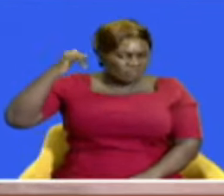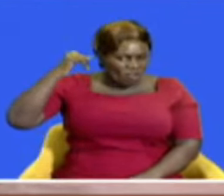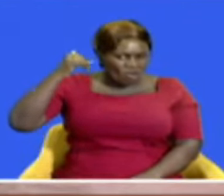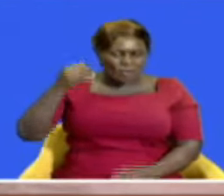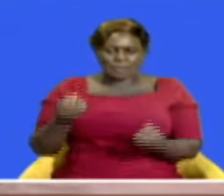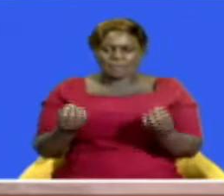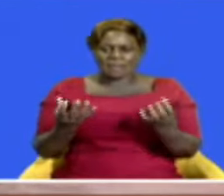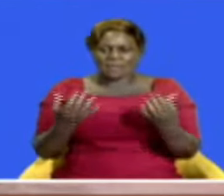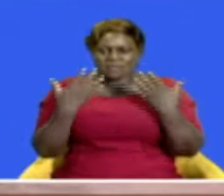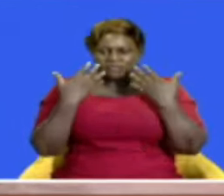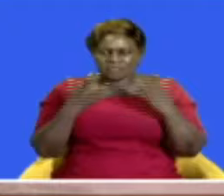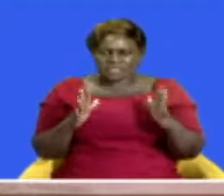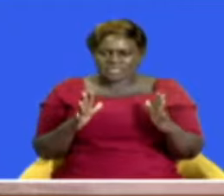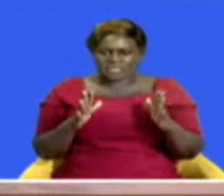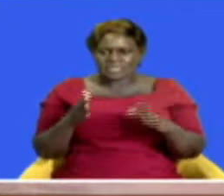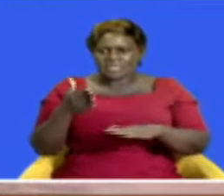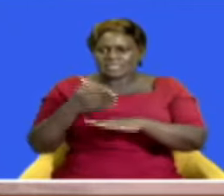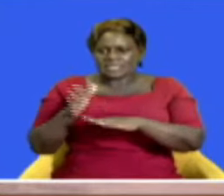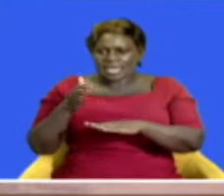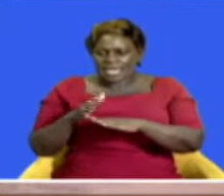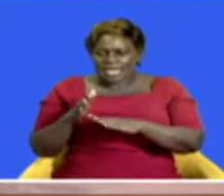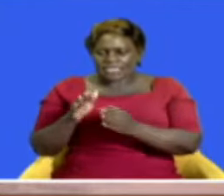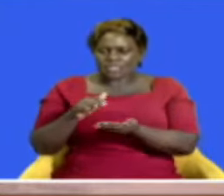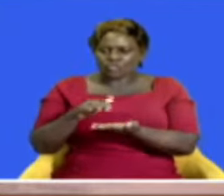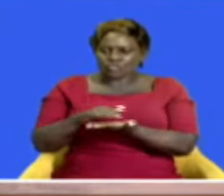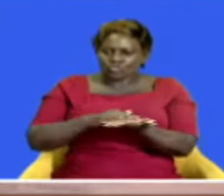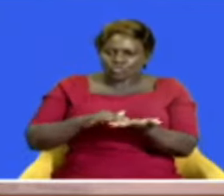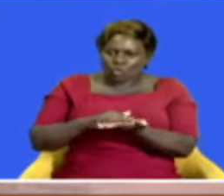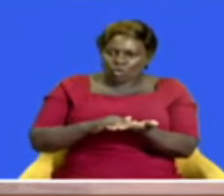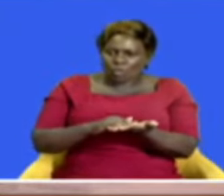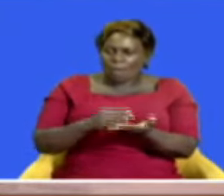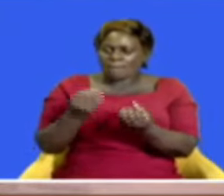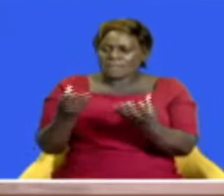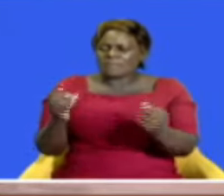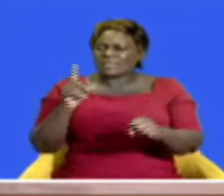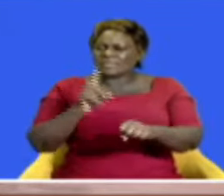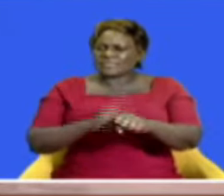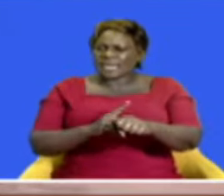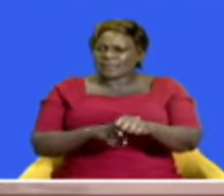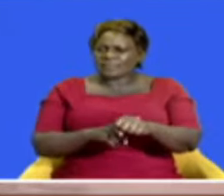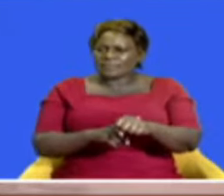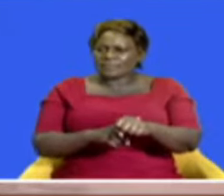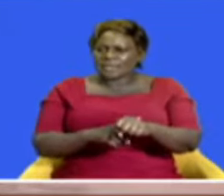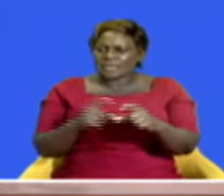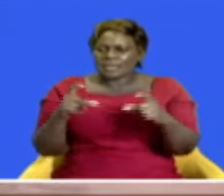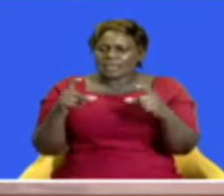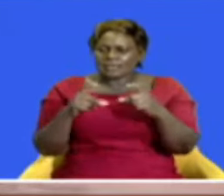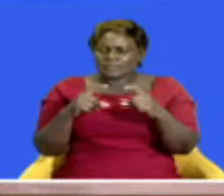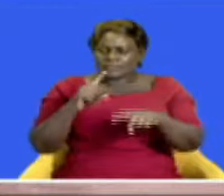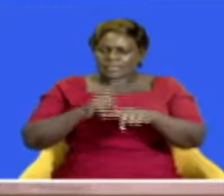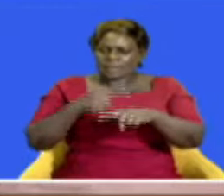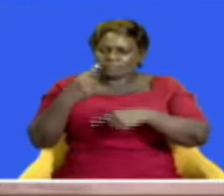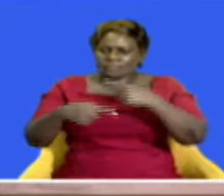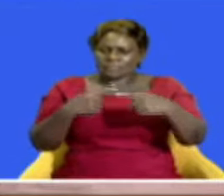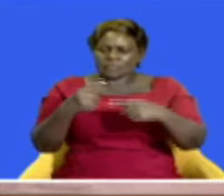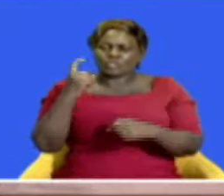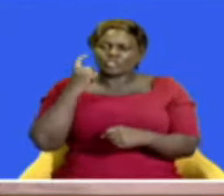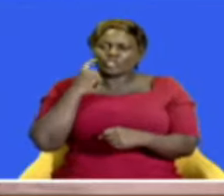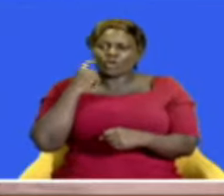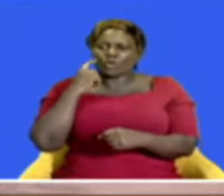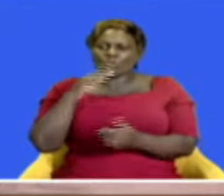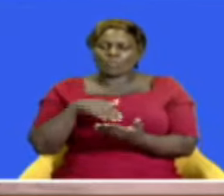gesi imeisha, unatumana kununua sabuni, kwa sababu mara nyingi vile kadri siku zinavyosonga maduka